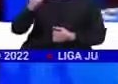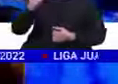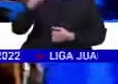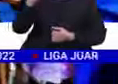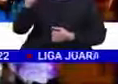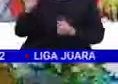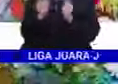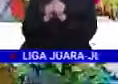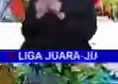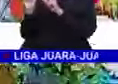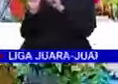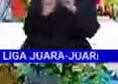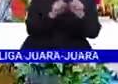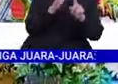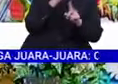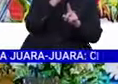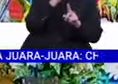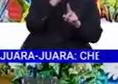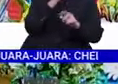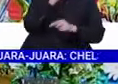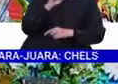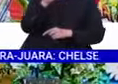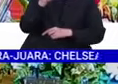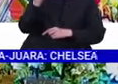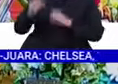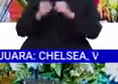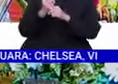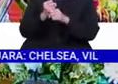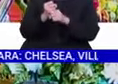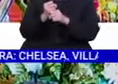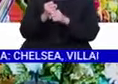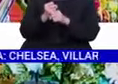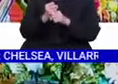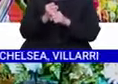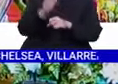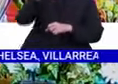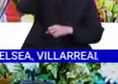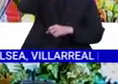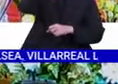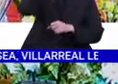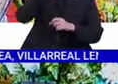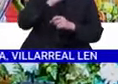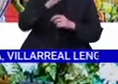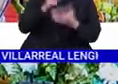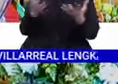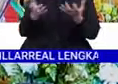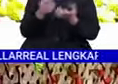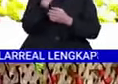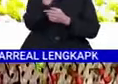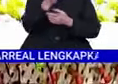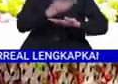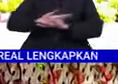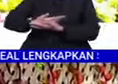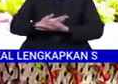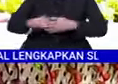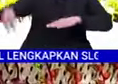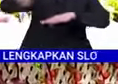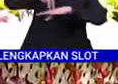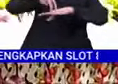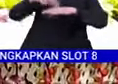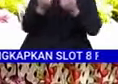yang ditemani ibunya maslina C Ismail 46 tahun berkata walaupun bapaknya bahasan untuk melihat anaknya di pentas